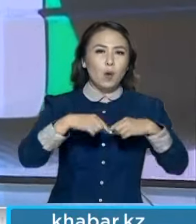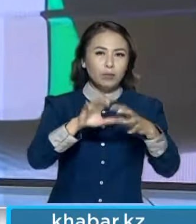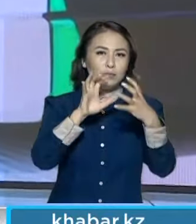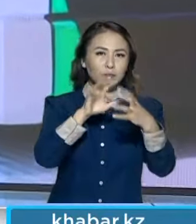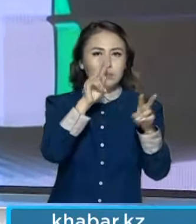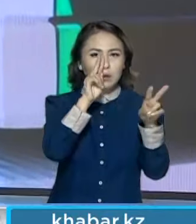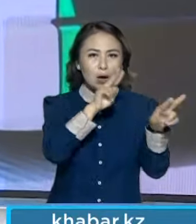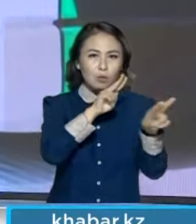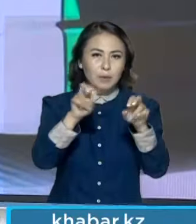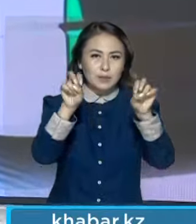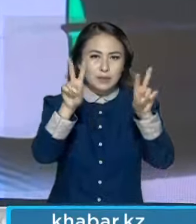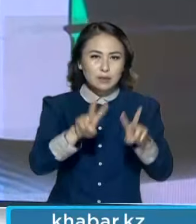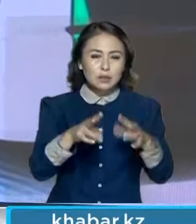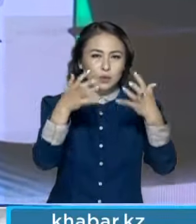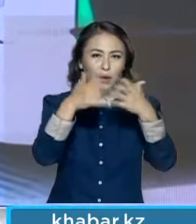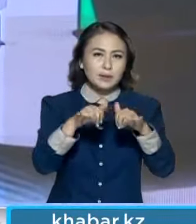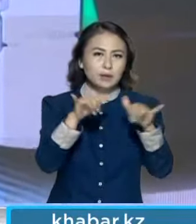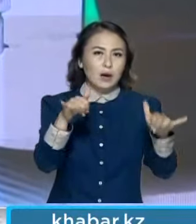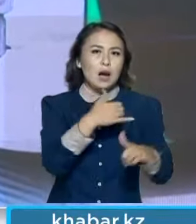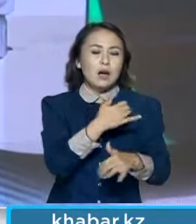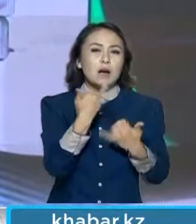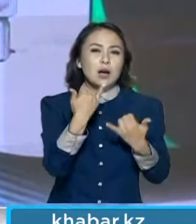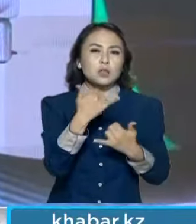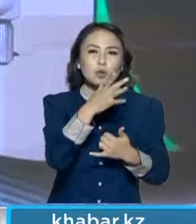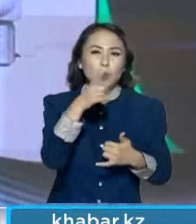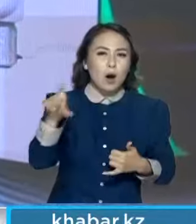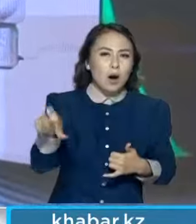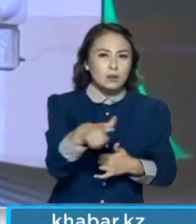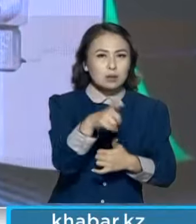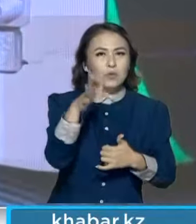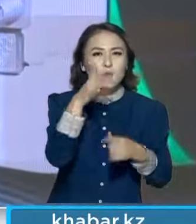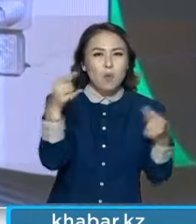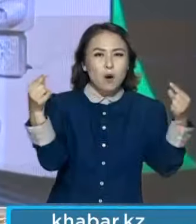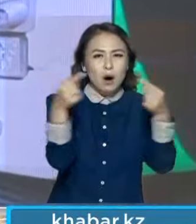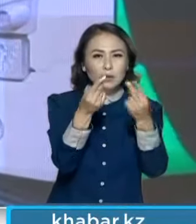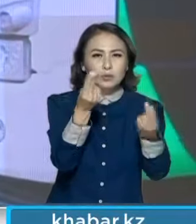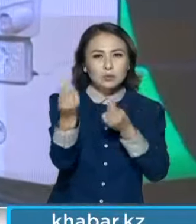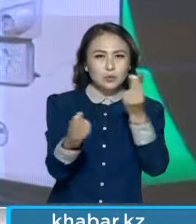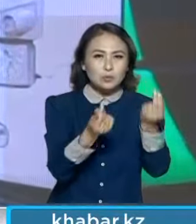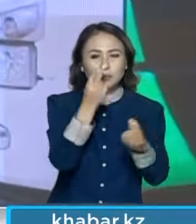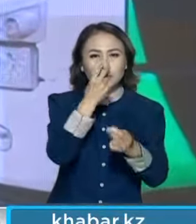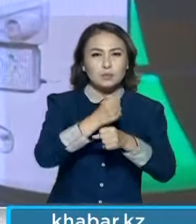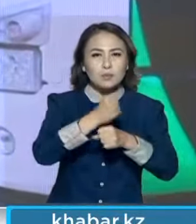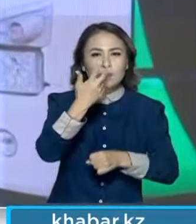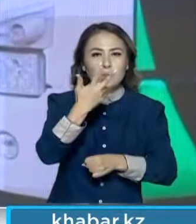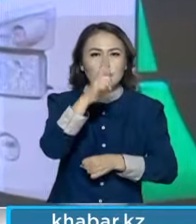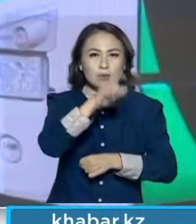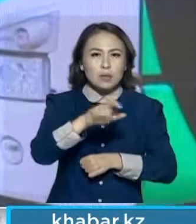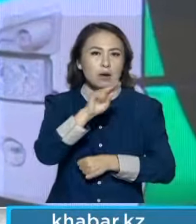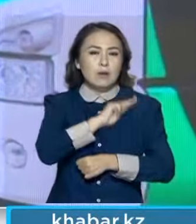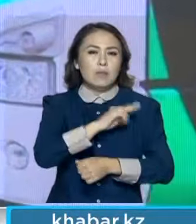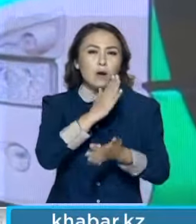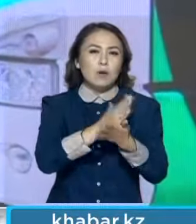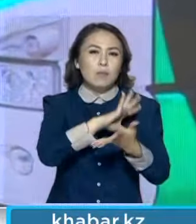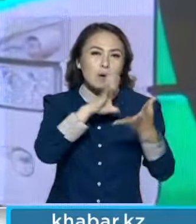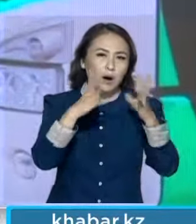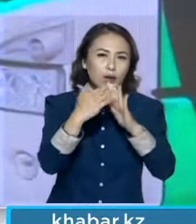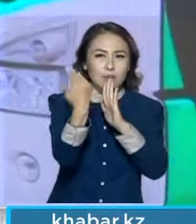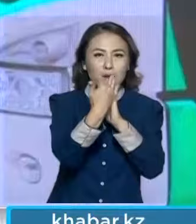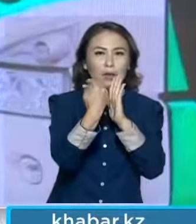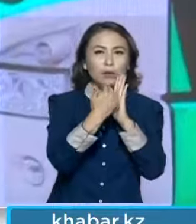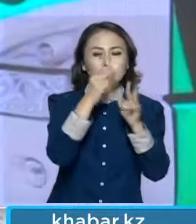көліктерді бақылаушы мамандар санын арттыруға ниетті. Қазір жол ақысының уақытылы төленуін қадағалайтын 300 қызметкер бар. Олар барлық